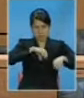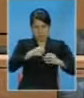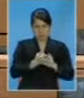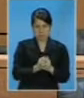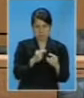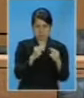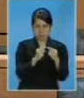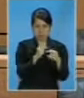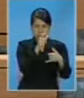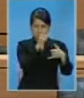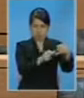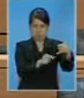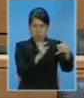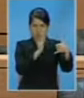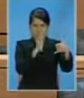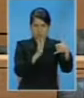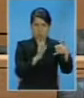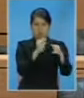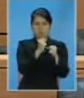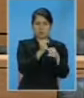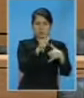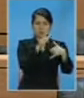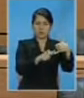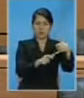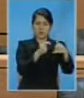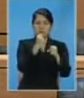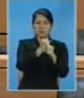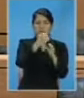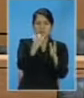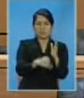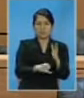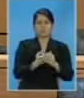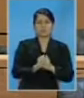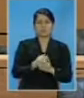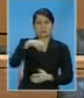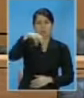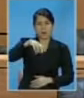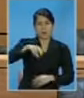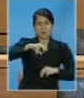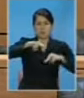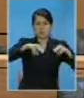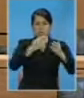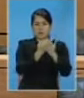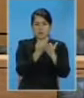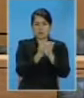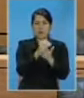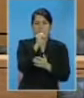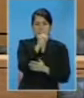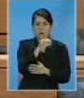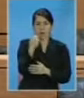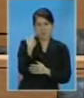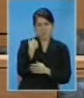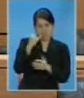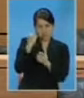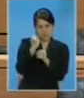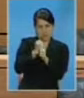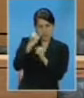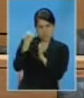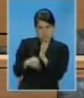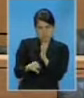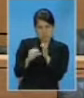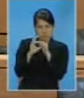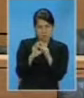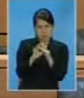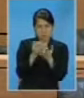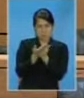ผิดหมายถึงว่าสำนักงานตรวจเงินแผ่นดินได้มีข้อสรุปว่ามีการกระทำผิดจริงในกรณีกล้อง